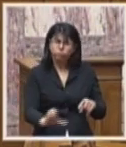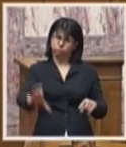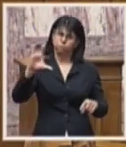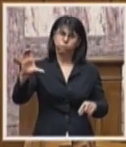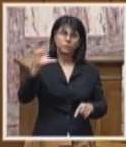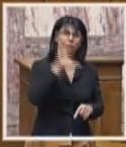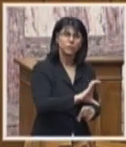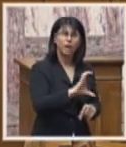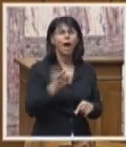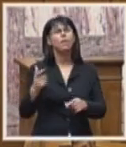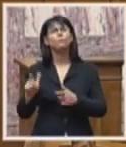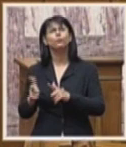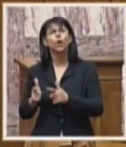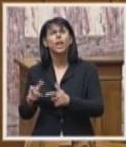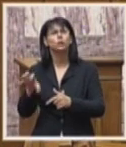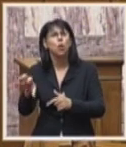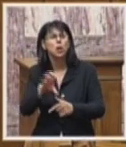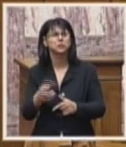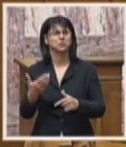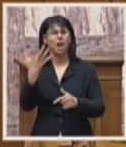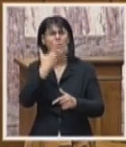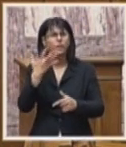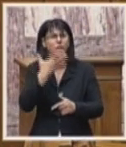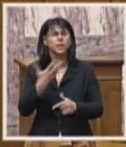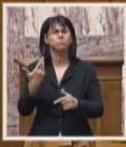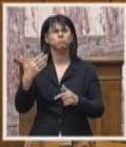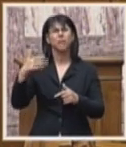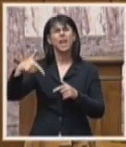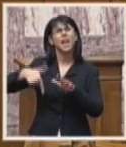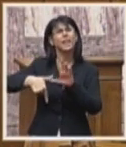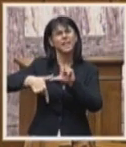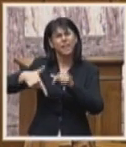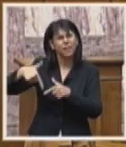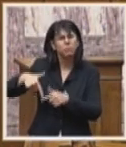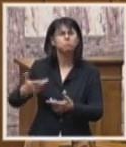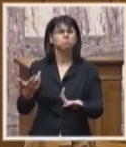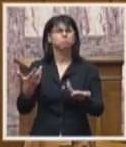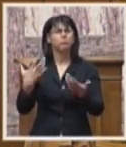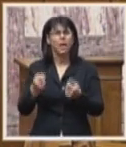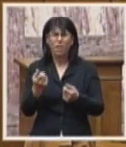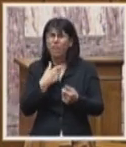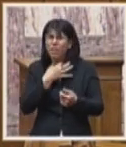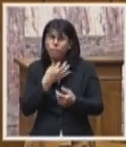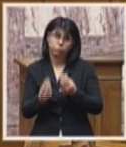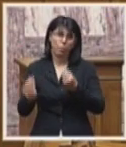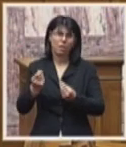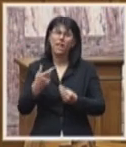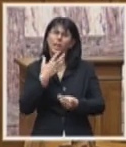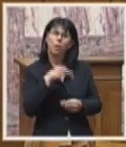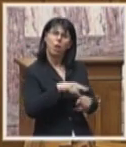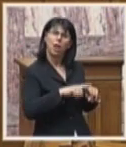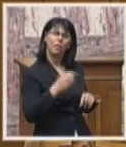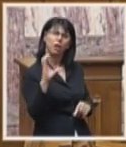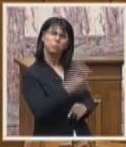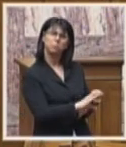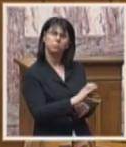όταν υπάρχουν φτωχές χώρες στην Αφρική, στη Λατινική Αμερική και στην Ασία που χρειάζονται πολλά περισσότερα ή πολλά λιγότερα, αν θέλετε.